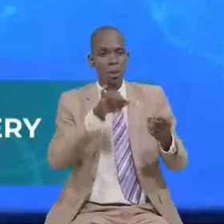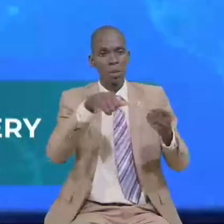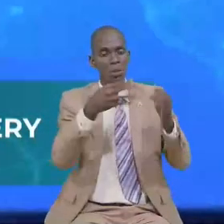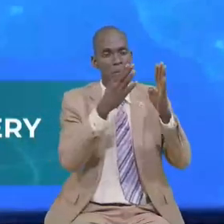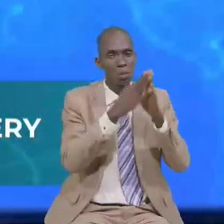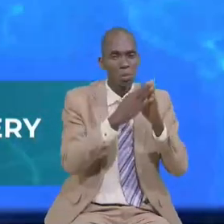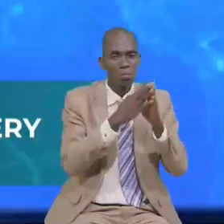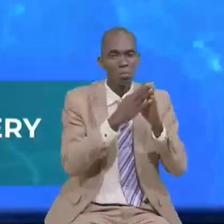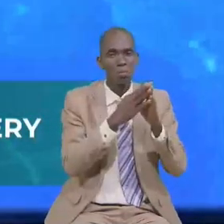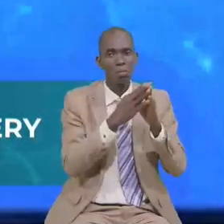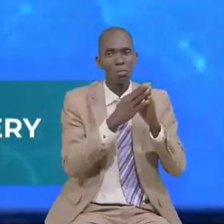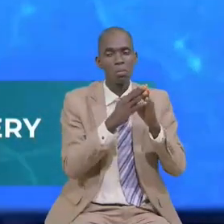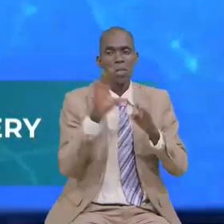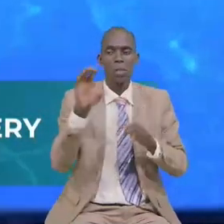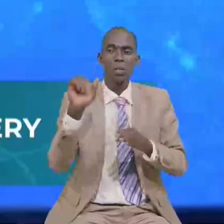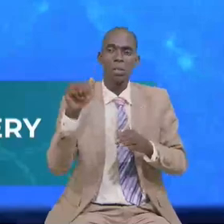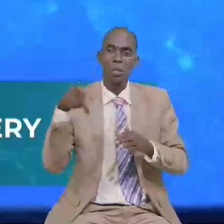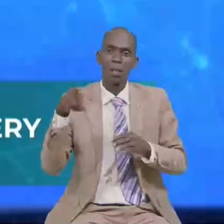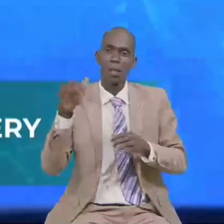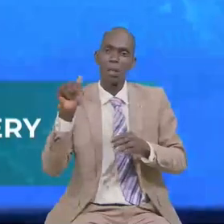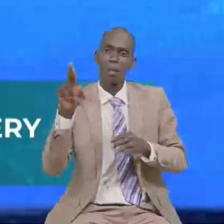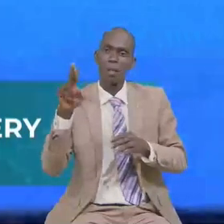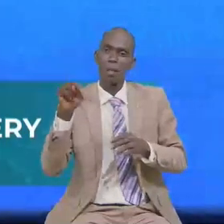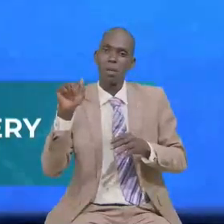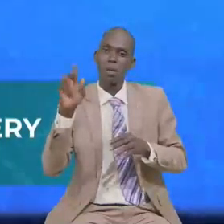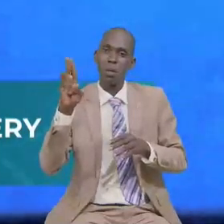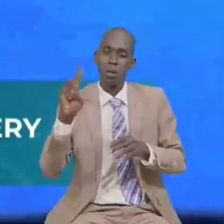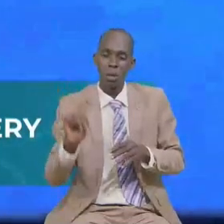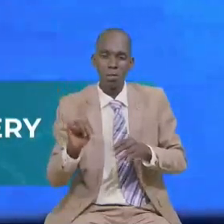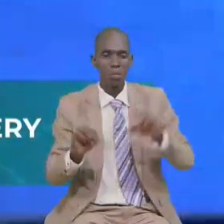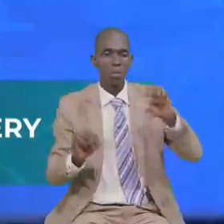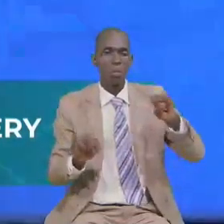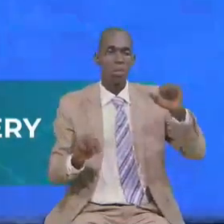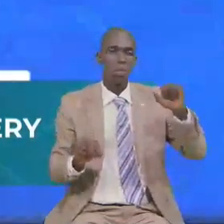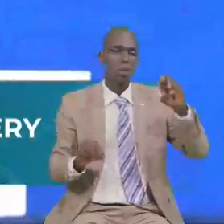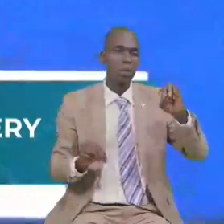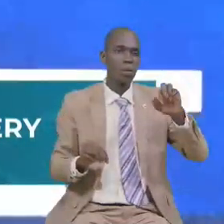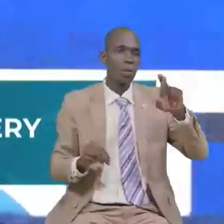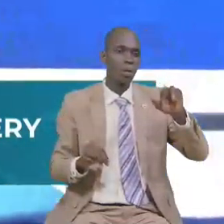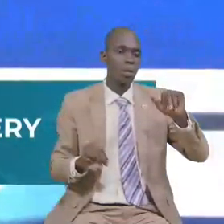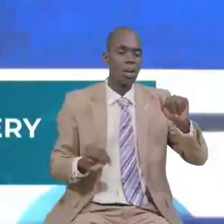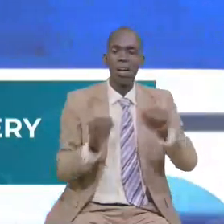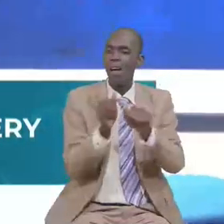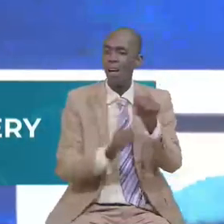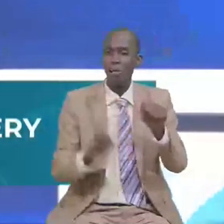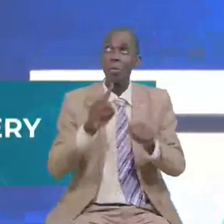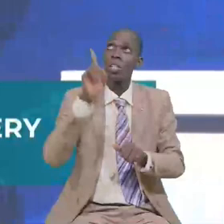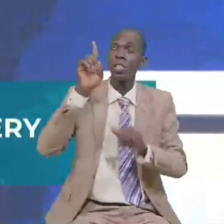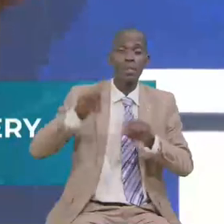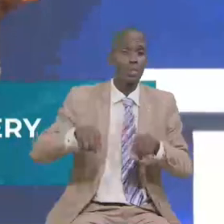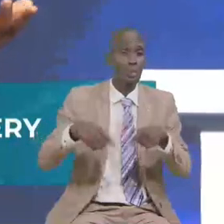Jérusalem, à Capernaüm, que ce soit la Samarie, où qu'il se